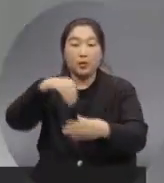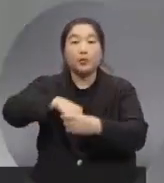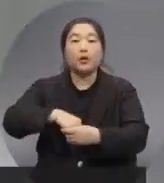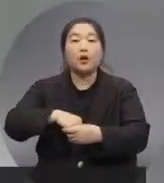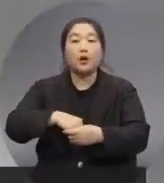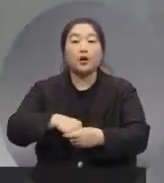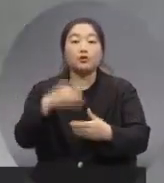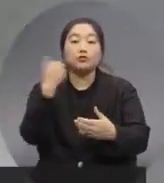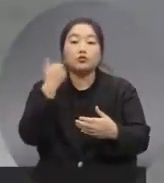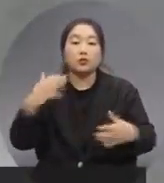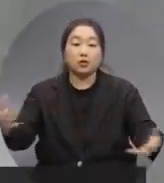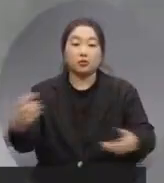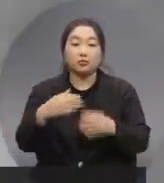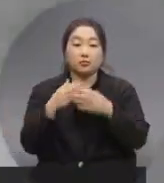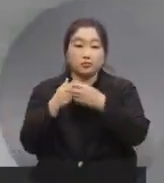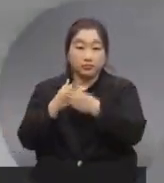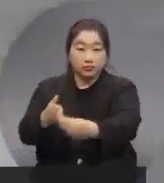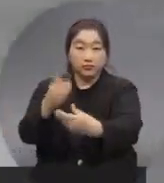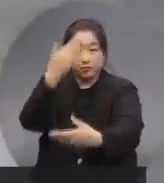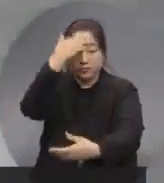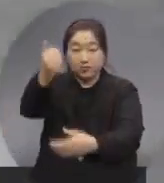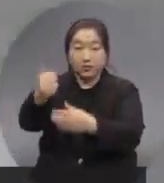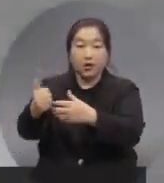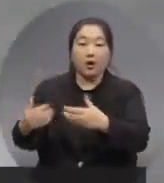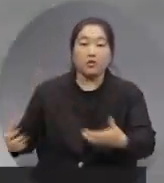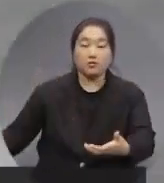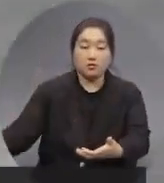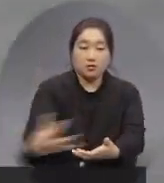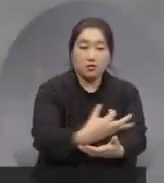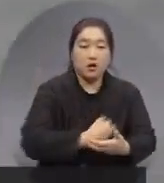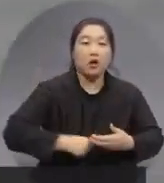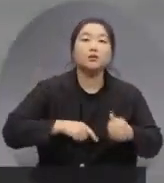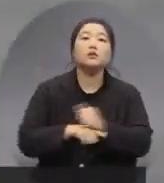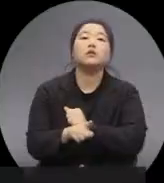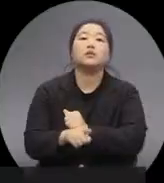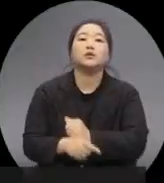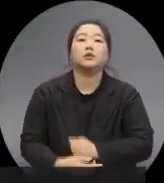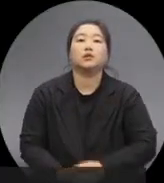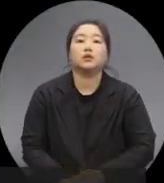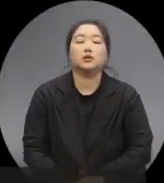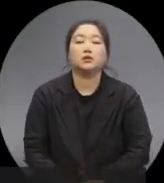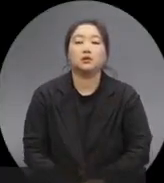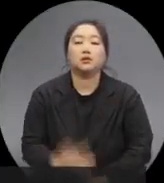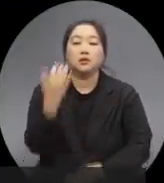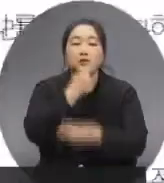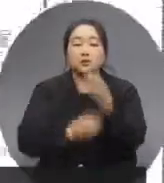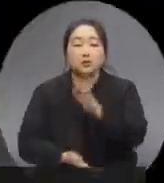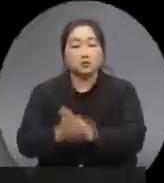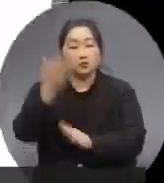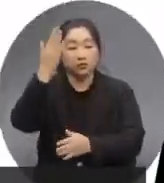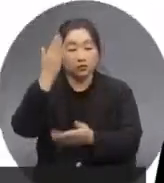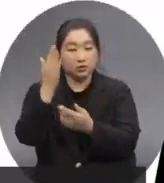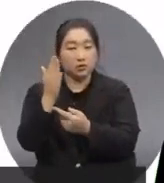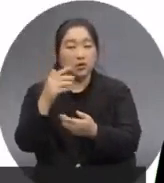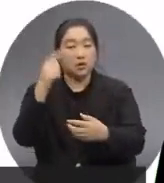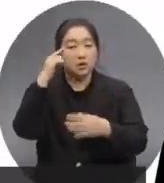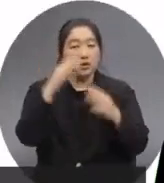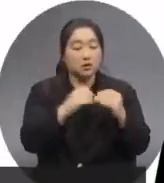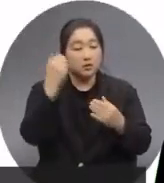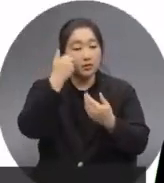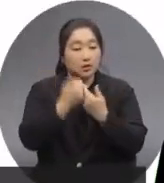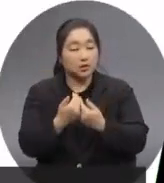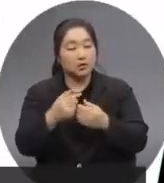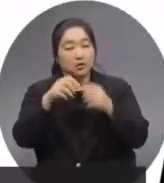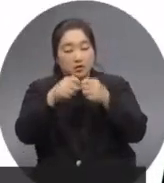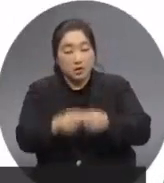누군가가 주도적으로 나서 의견서를 모았다는 얘기입니다 청주시는 참담비율 등 세부